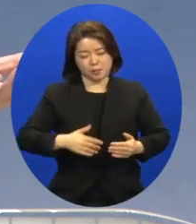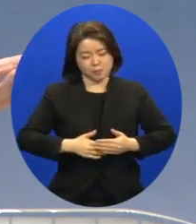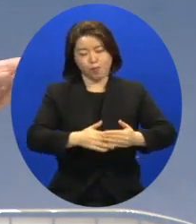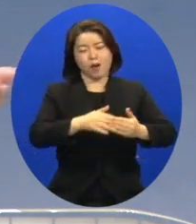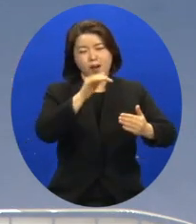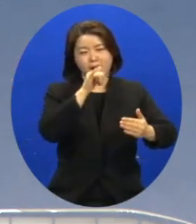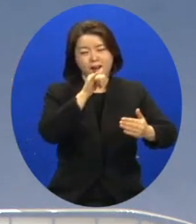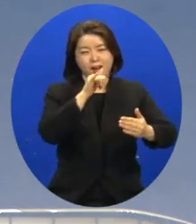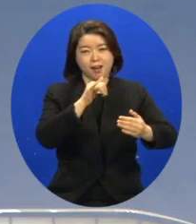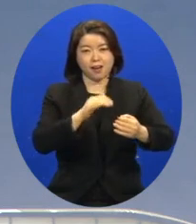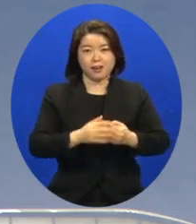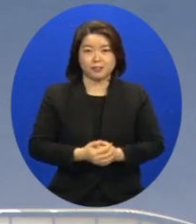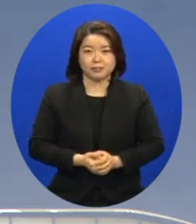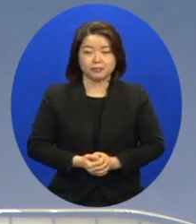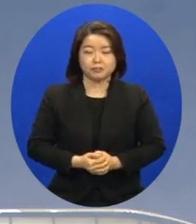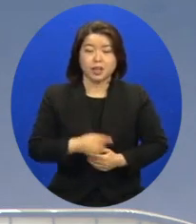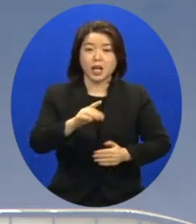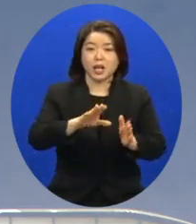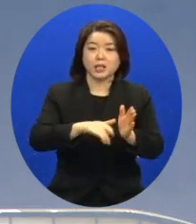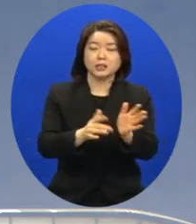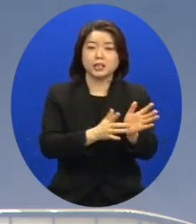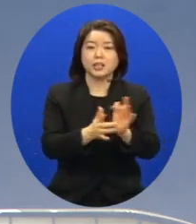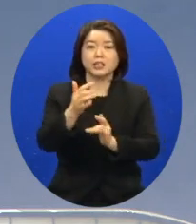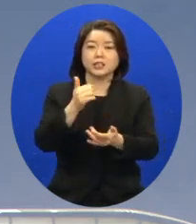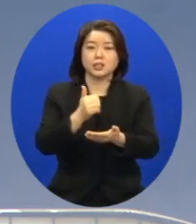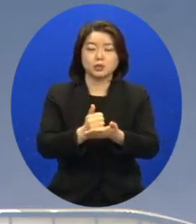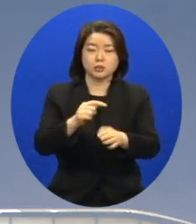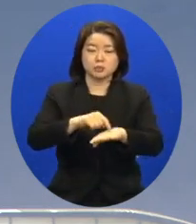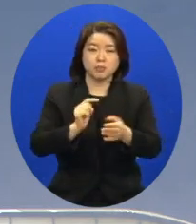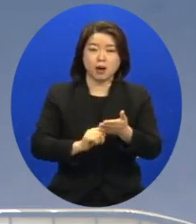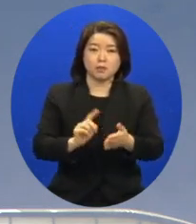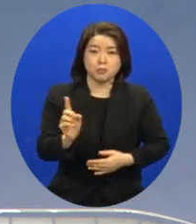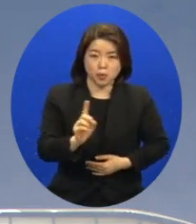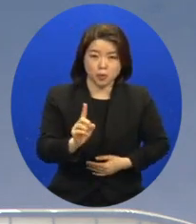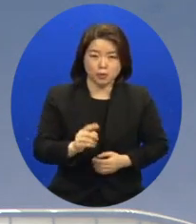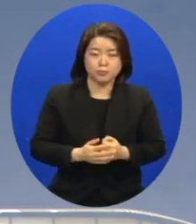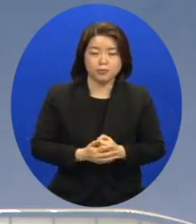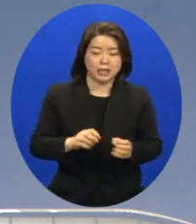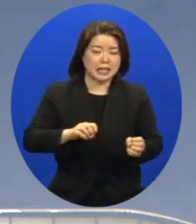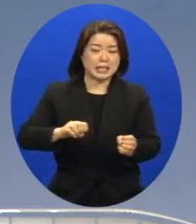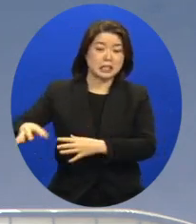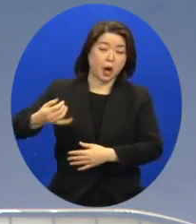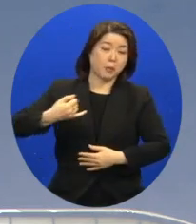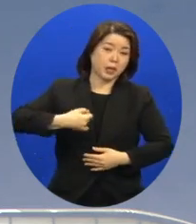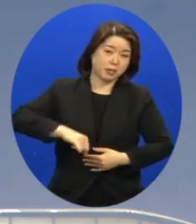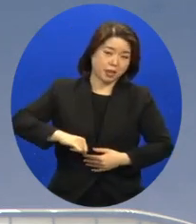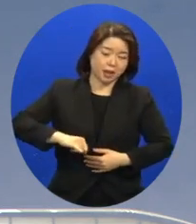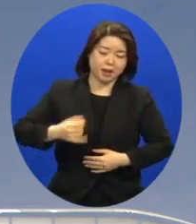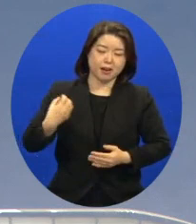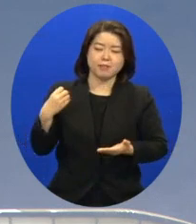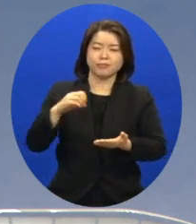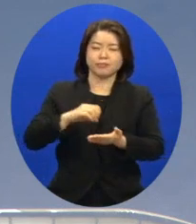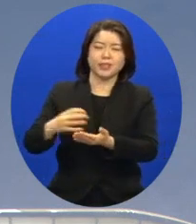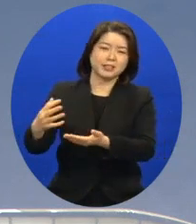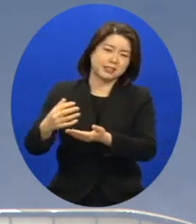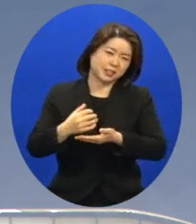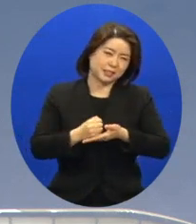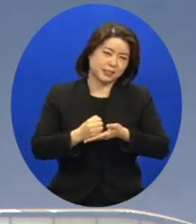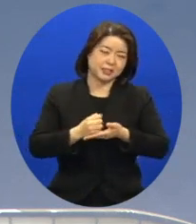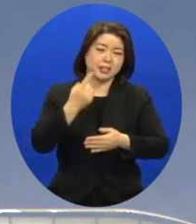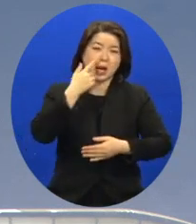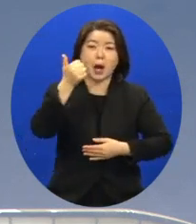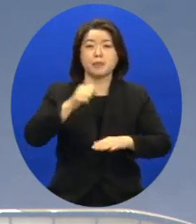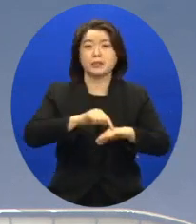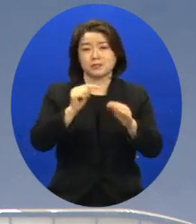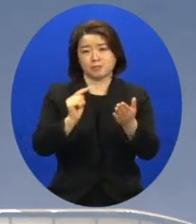하셨어요. 그때 예수님의 심정이 어떤 심정이었겠습니까? 잃어버린 딸을 되찾은 아버지의